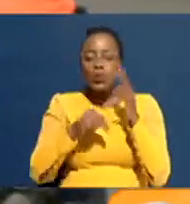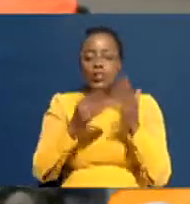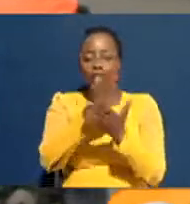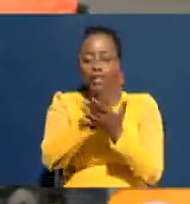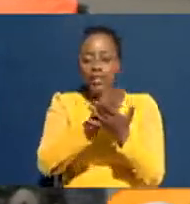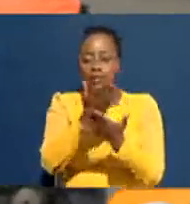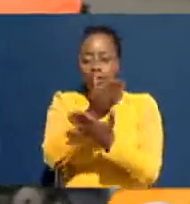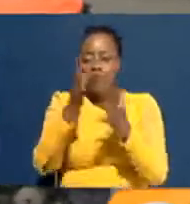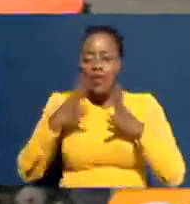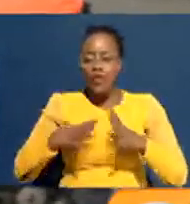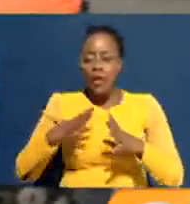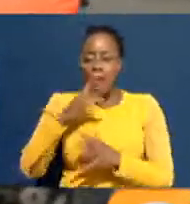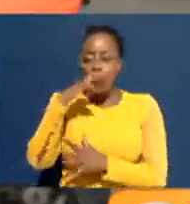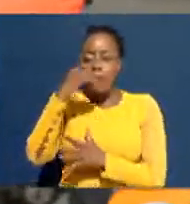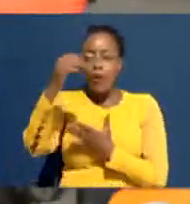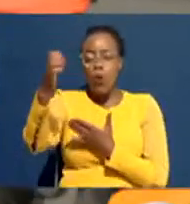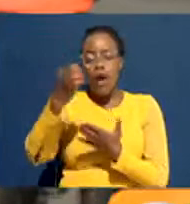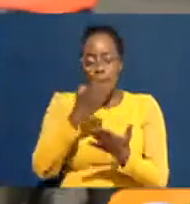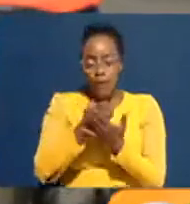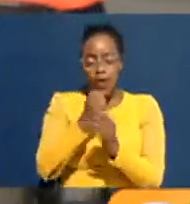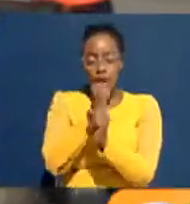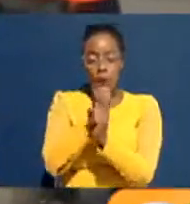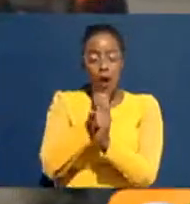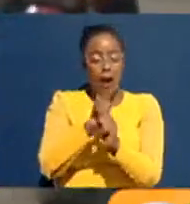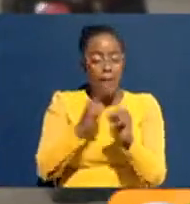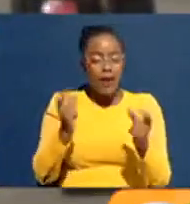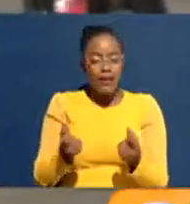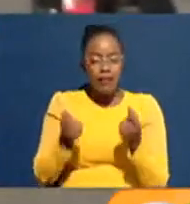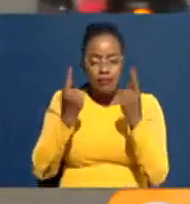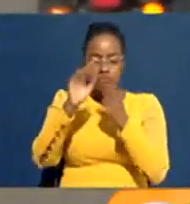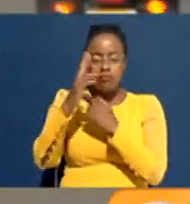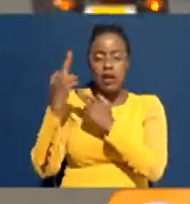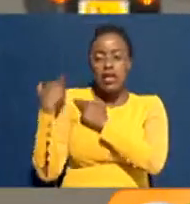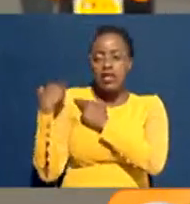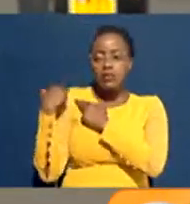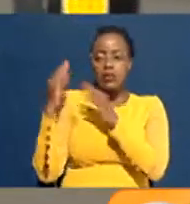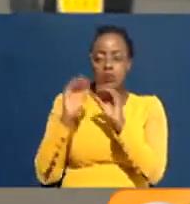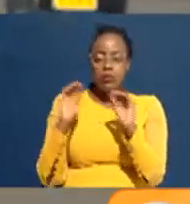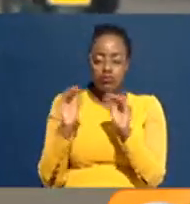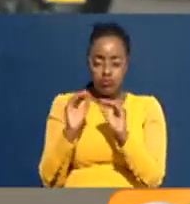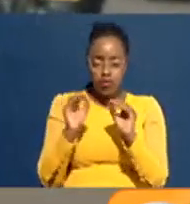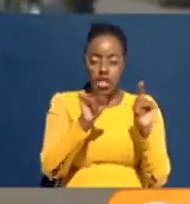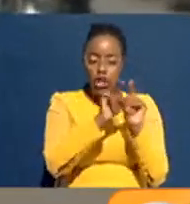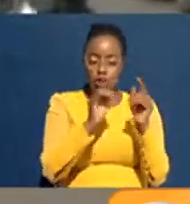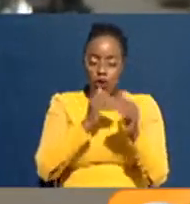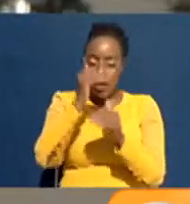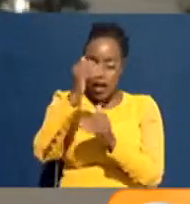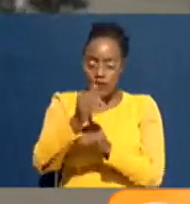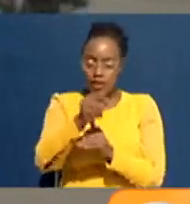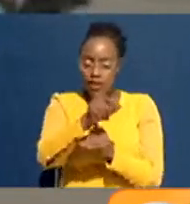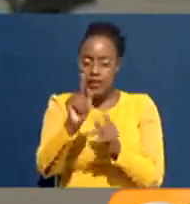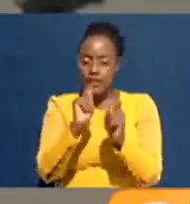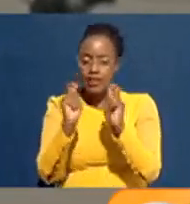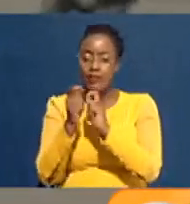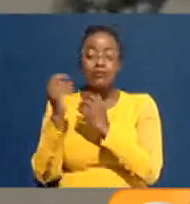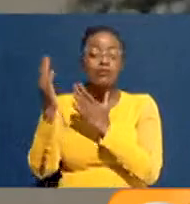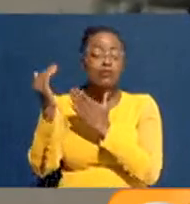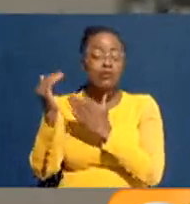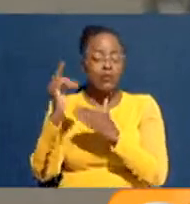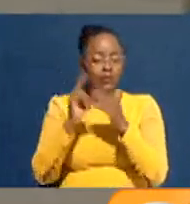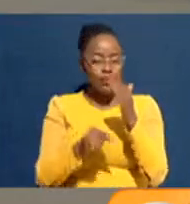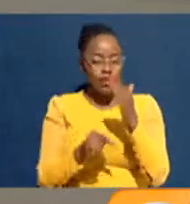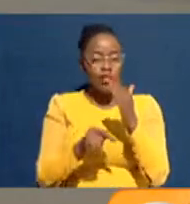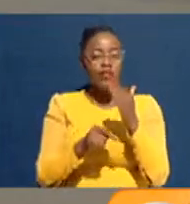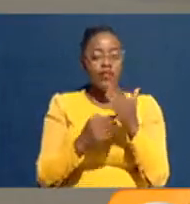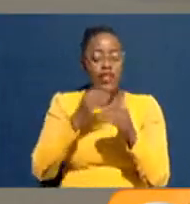baadhi ya wale ambao wamewaajiri kazi ambao hawaelewi majukumu yao. Na hata baada ya mabadiliko hayo, inatarajiwa kuwa